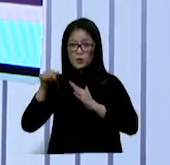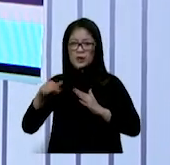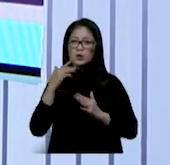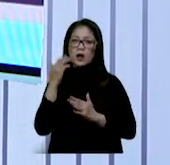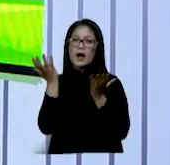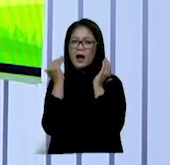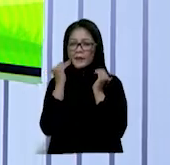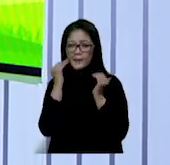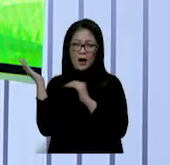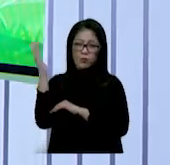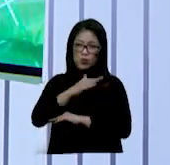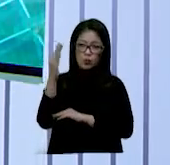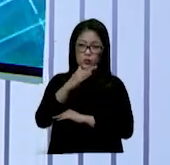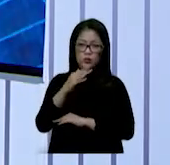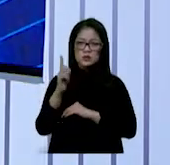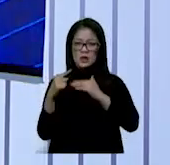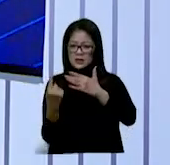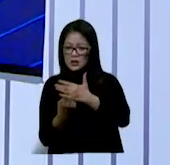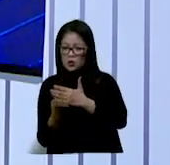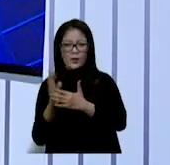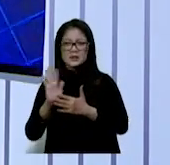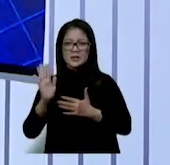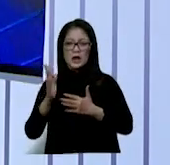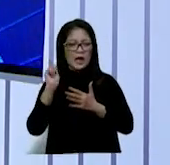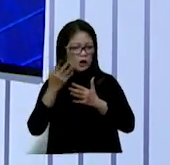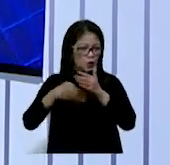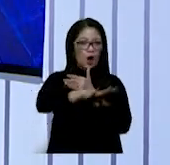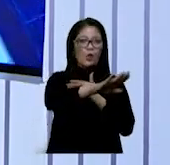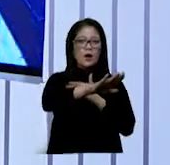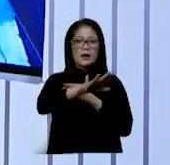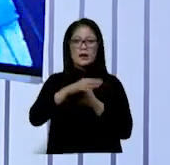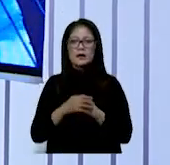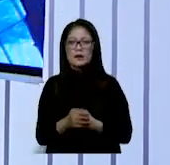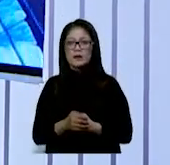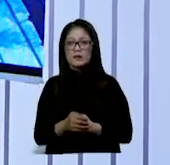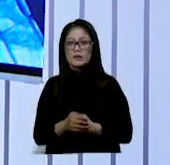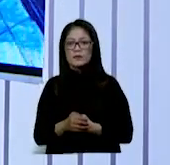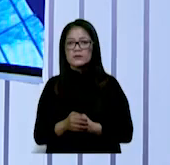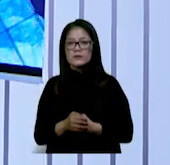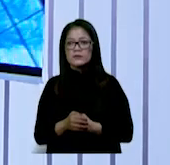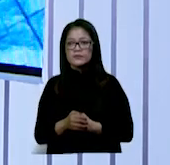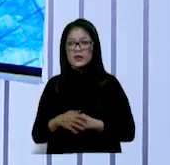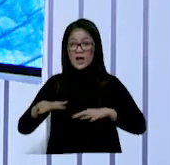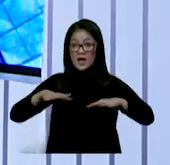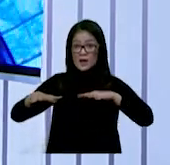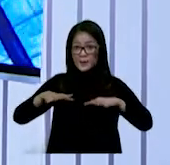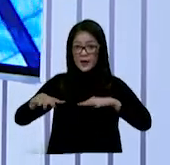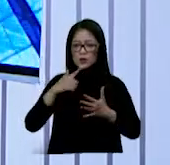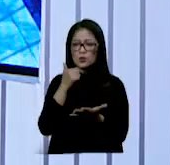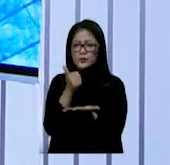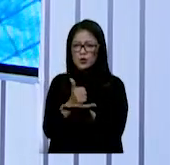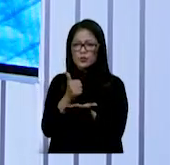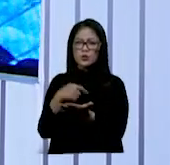gempa. Ya, pemirsa, kehadiran bencana seperti gempa bumi merupakan suatu hal yang tidak bisa kita prediksi dan